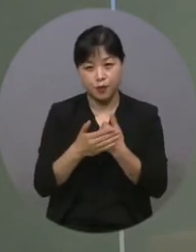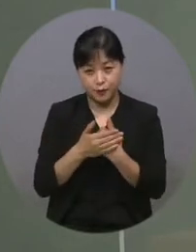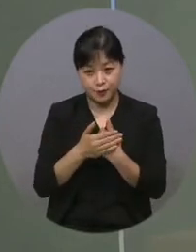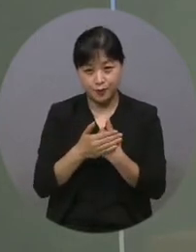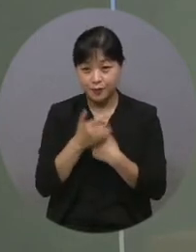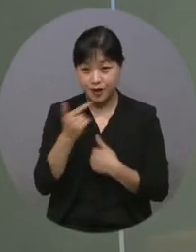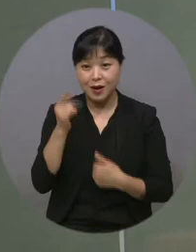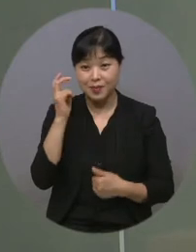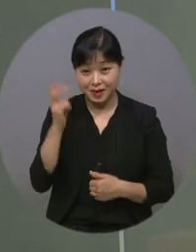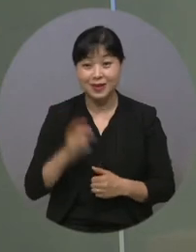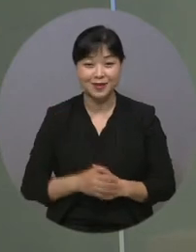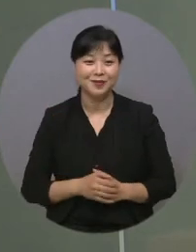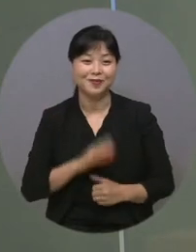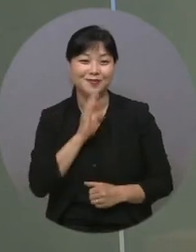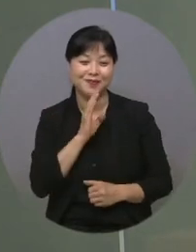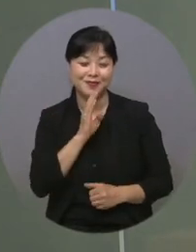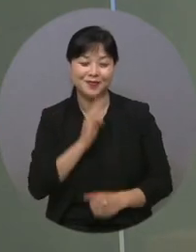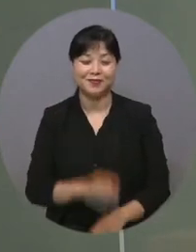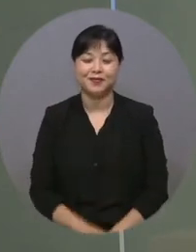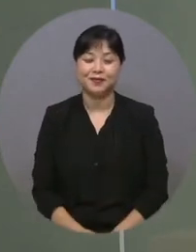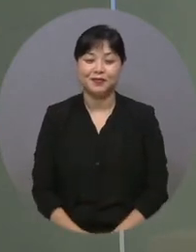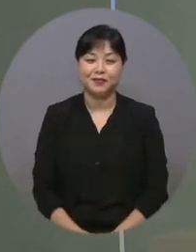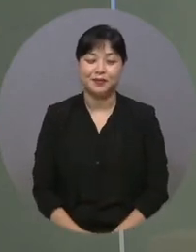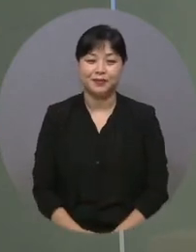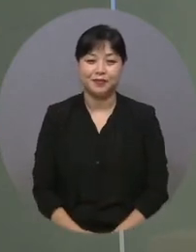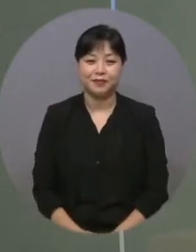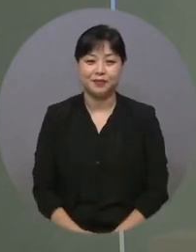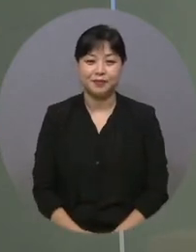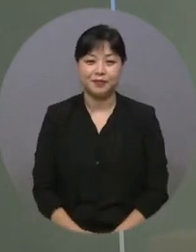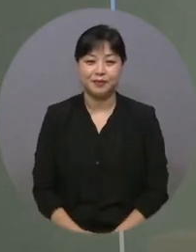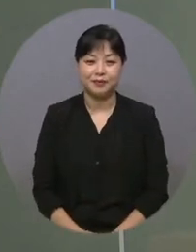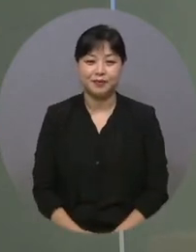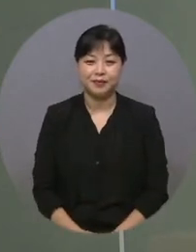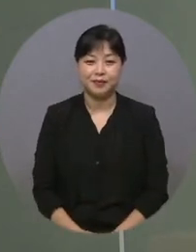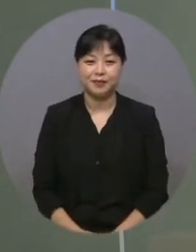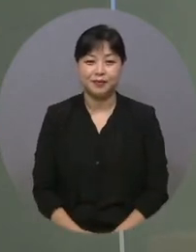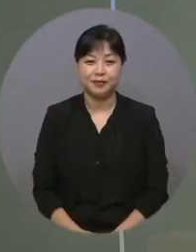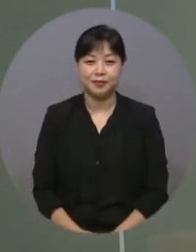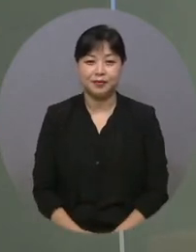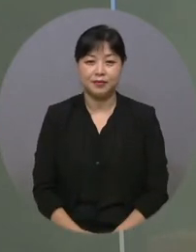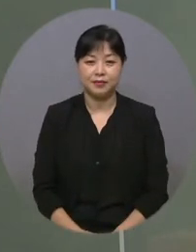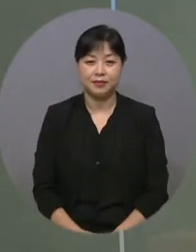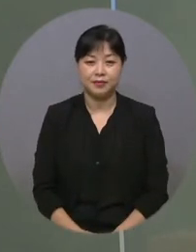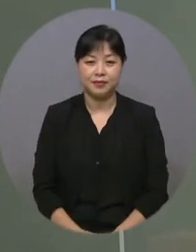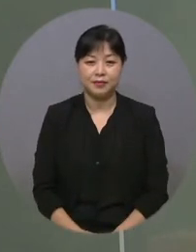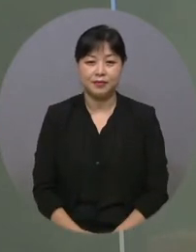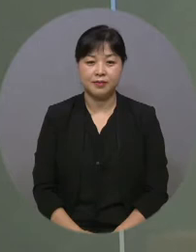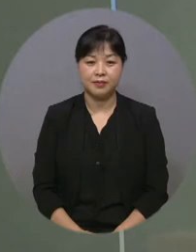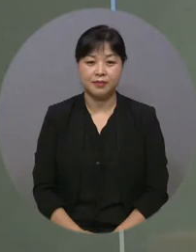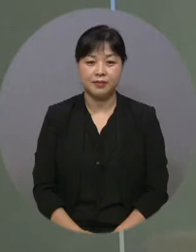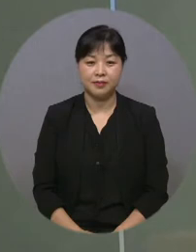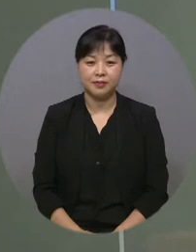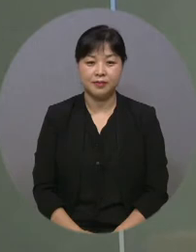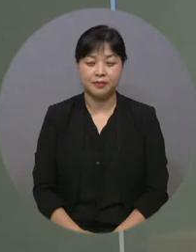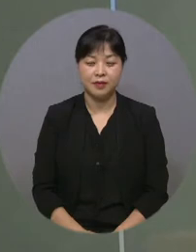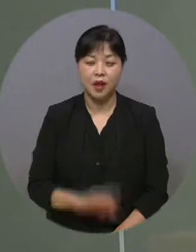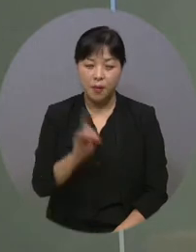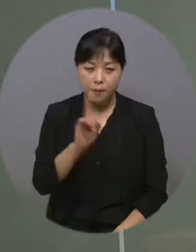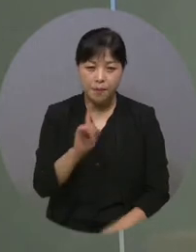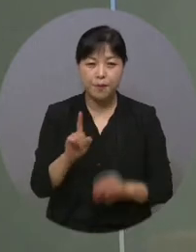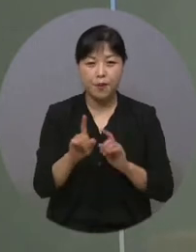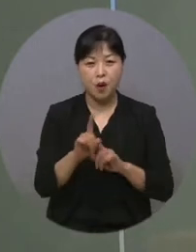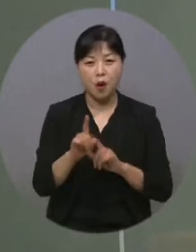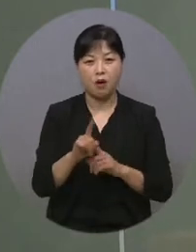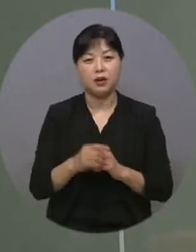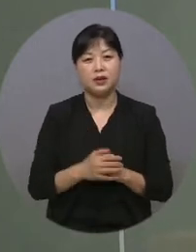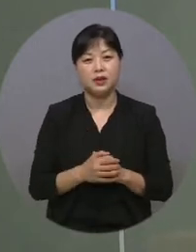그렇습니다. 그렇습니까? 예. 예. 어떤 그 되게 이제 포괄적으로만 얘기할 것이 아니라